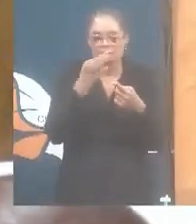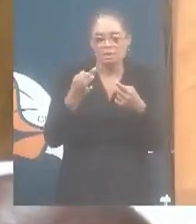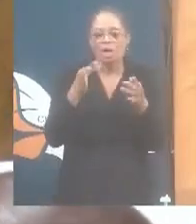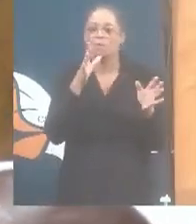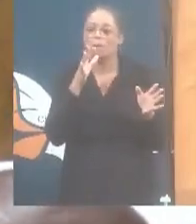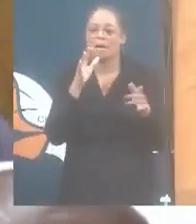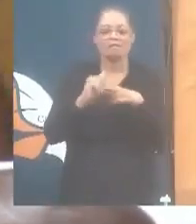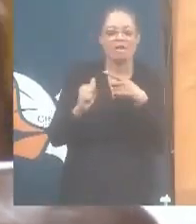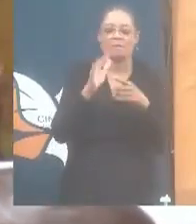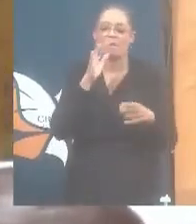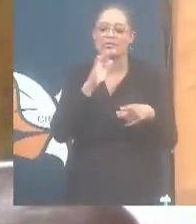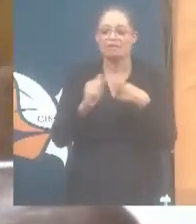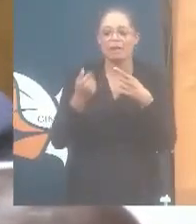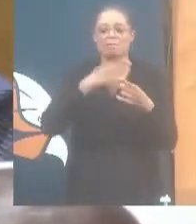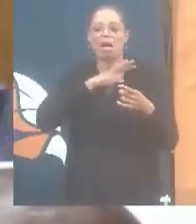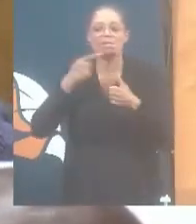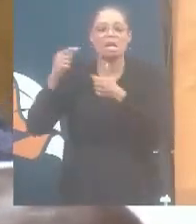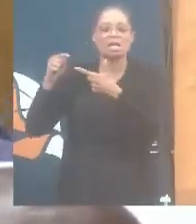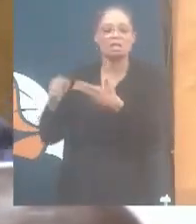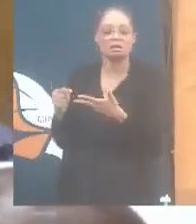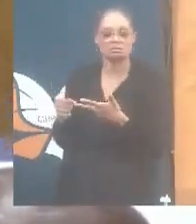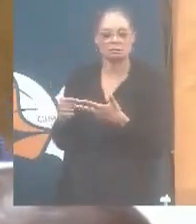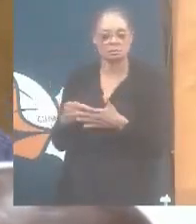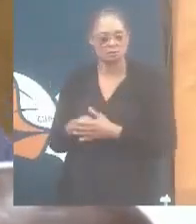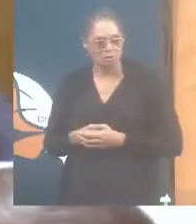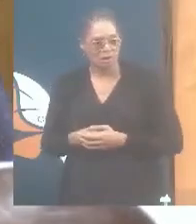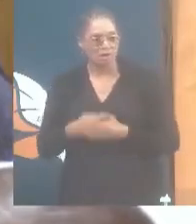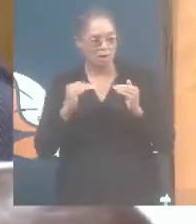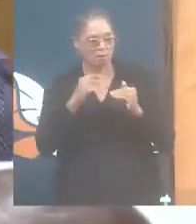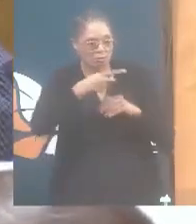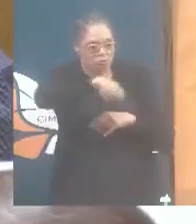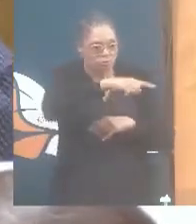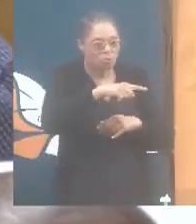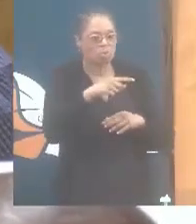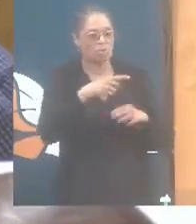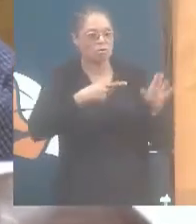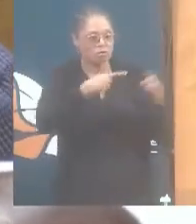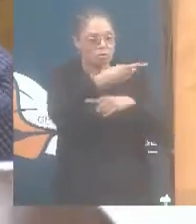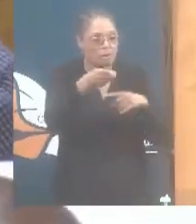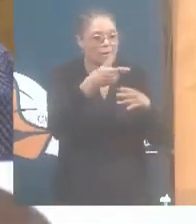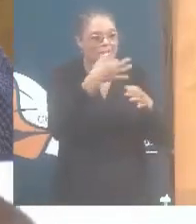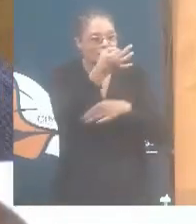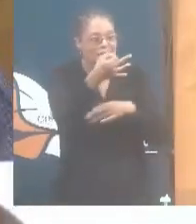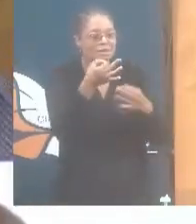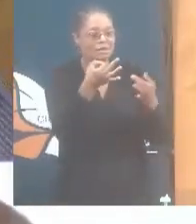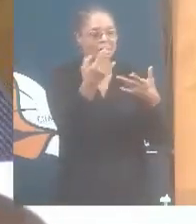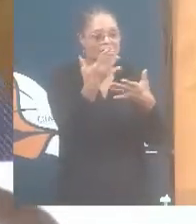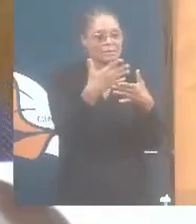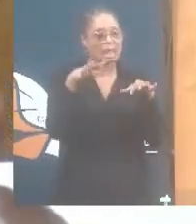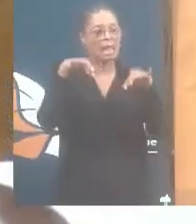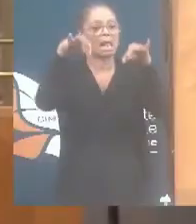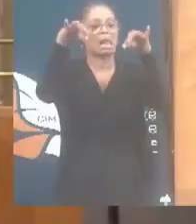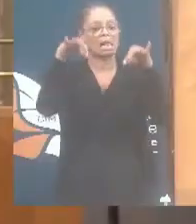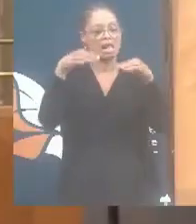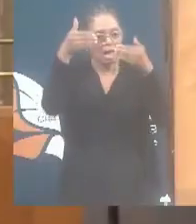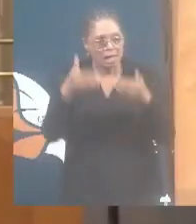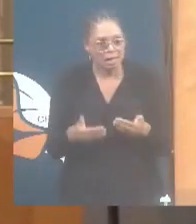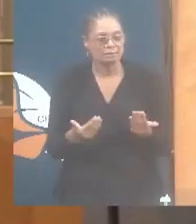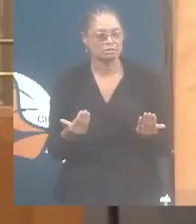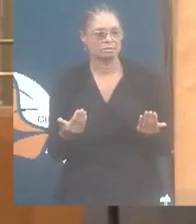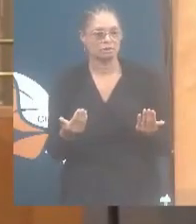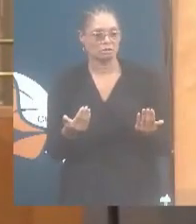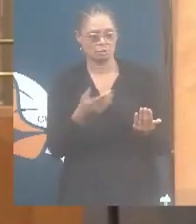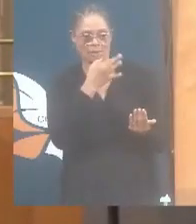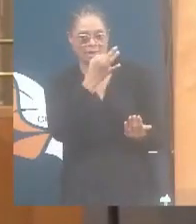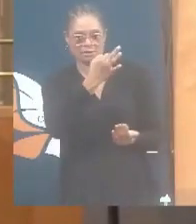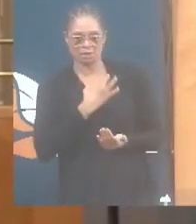peut pas le faire parce que ceci. Vous n'oubliez pas que c'est vous qui avez dit que la Martinique était à l'arrêt. Donc ne venez pas nous